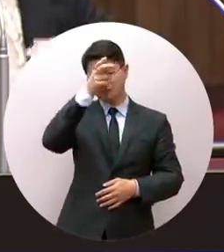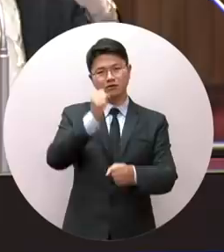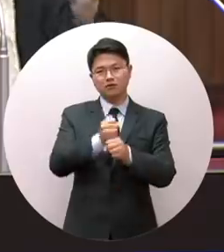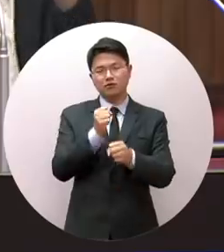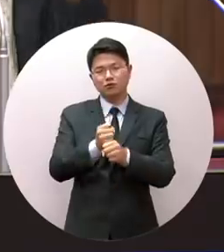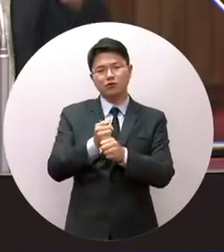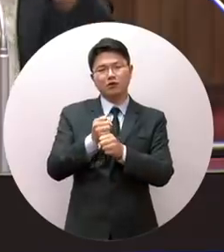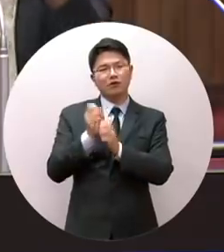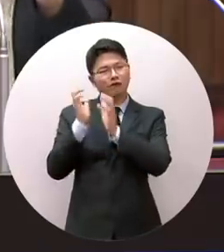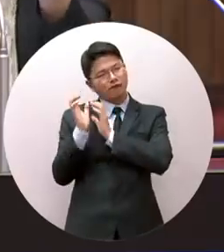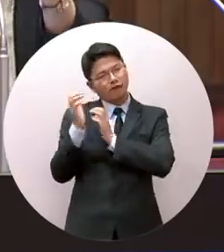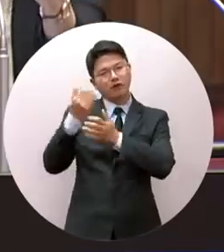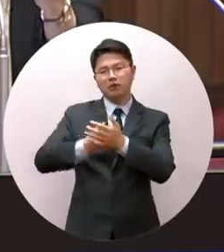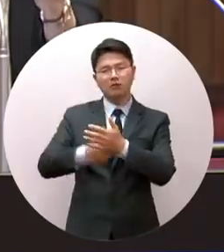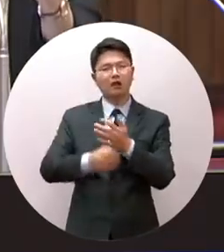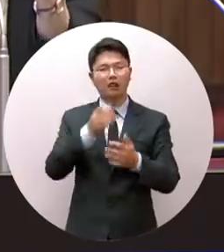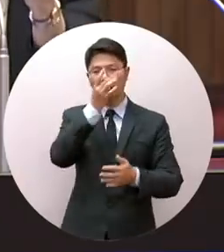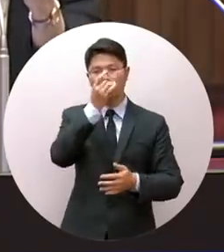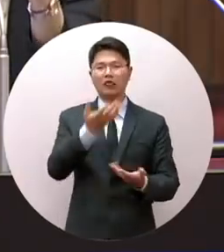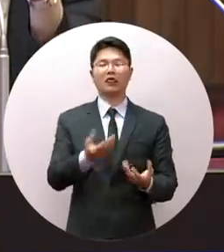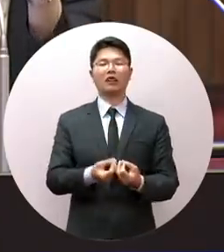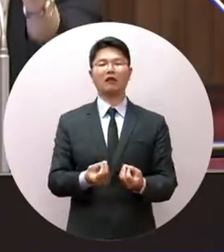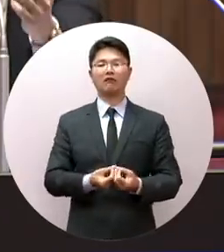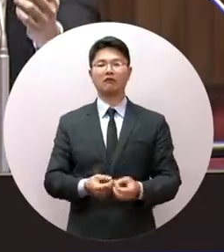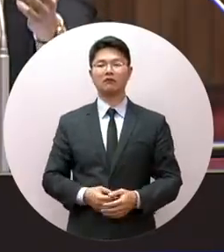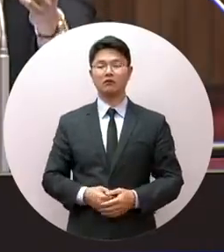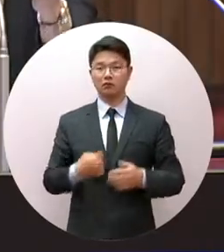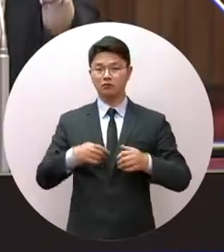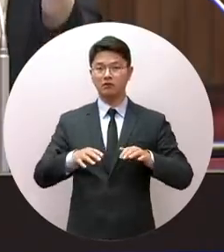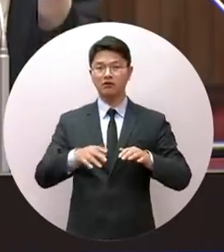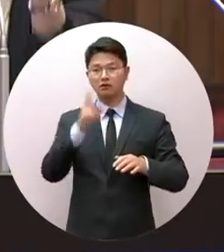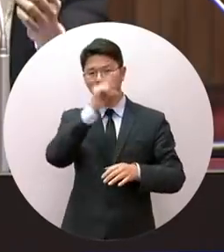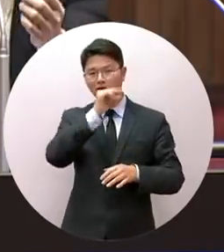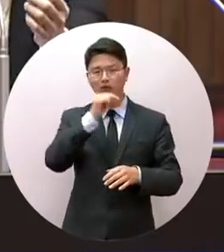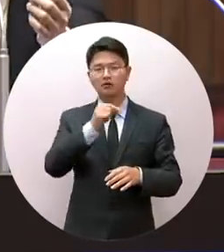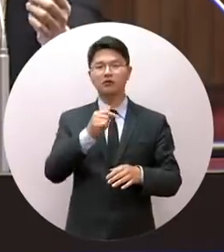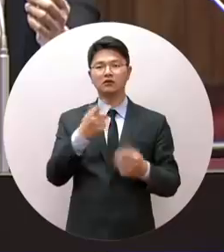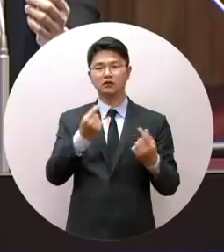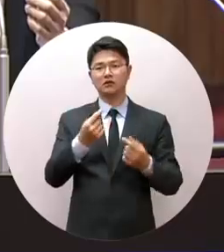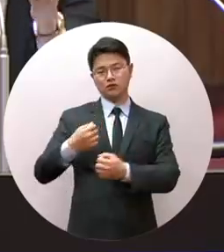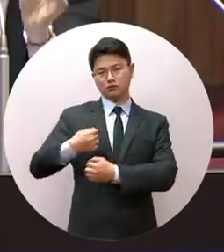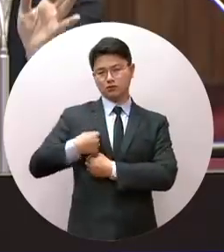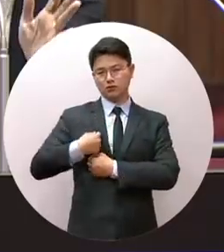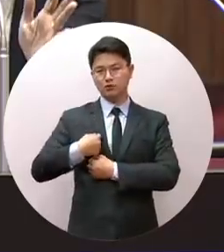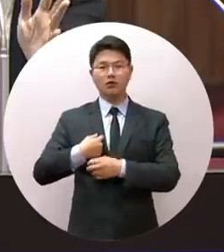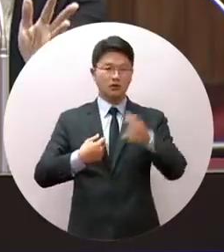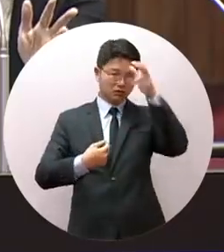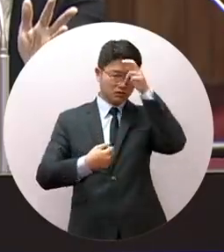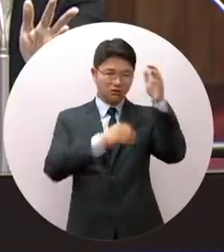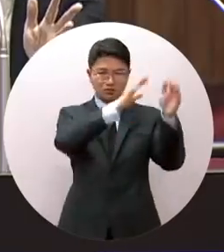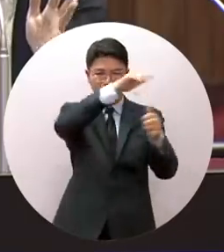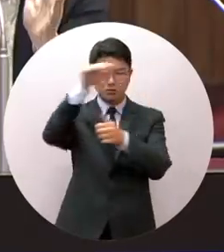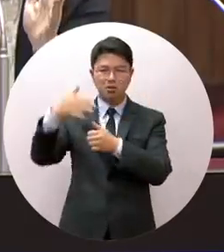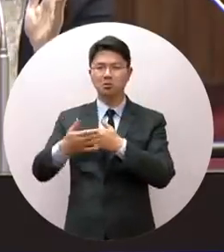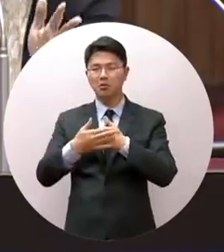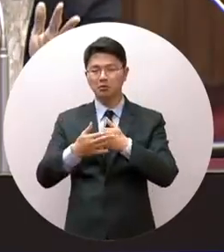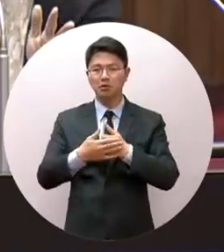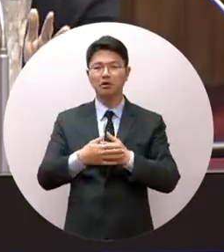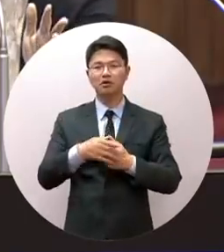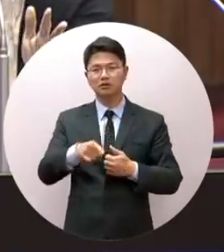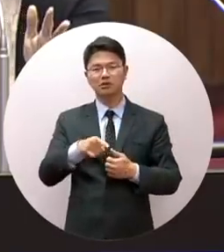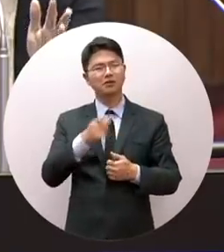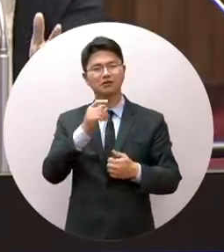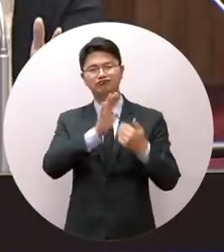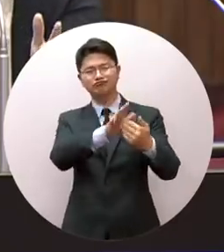我们的社会是随时在做变动，常常要警力支援军方国军支援的业务常常会非常多，他们也没有说